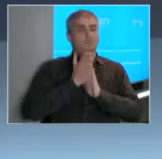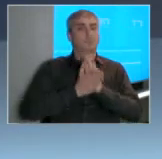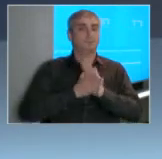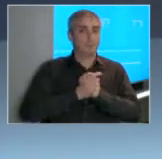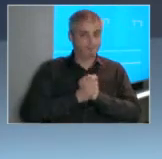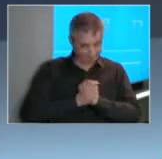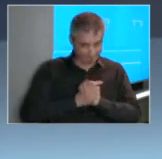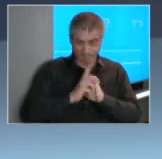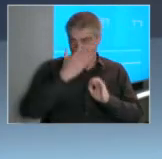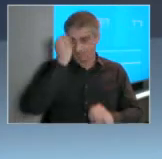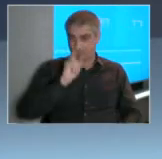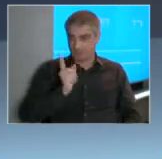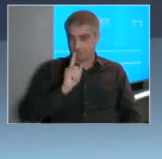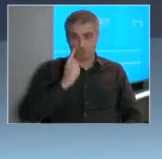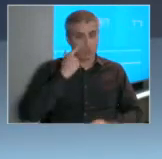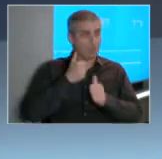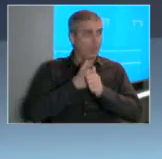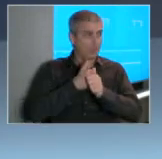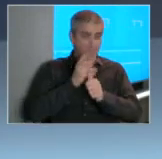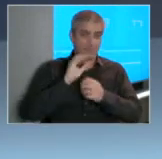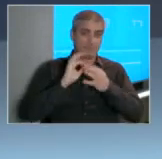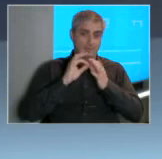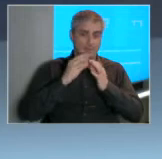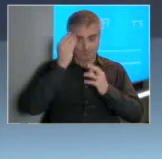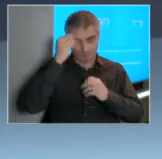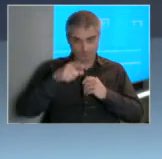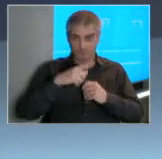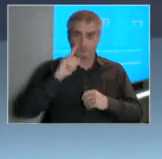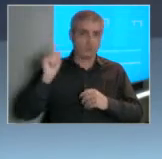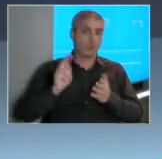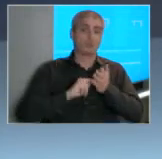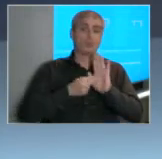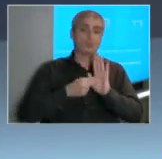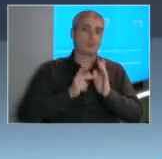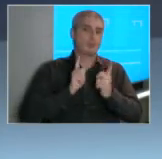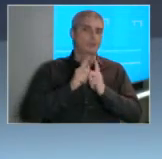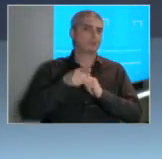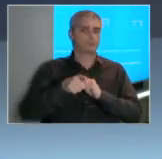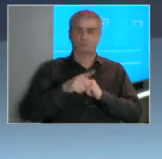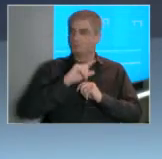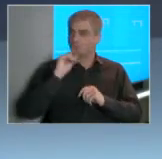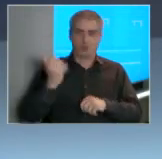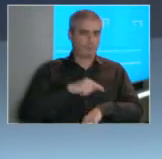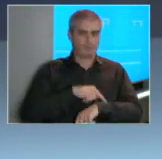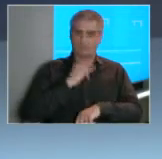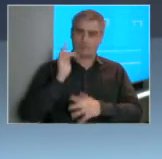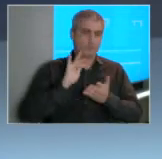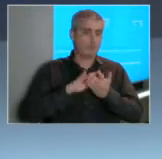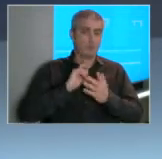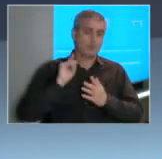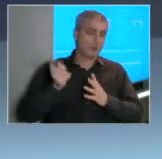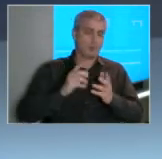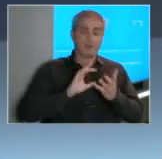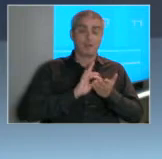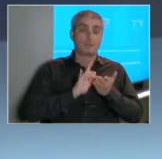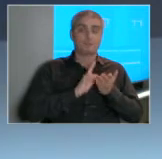לשפת הסימנים. אל תשכחו, לעקוב אחרינו גם בדיגיטל, מזכירים לכם, כל תוכניות המדע נגישות עבורכם בכל זמן, בכל מקום, מכל